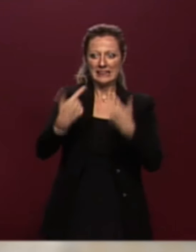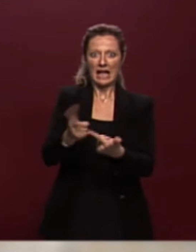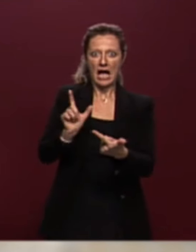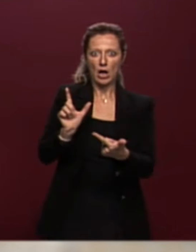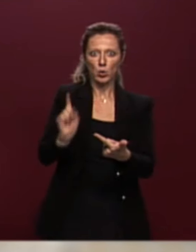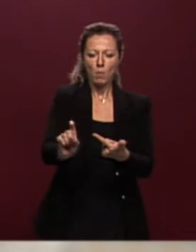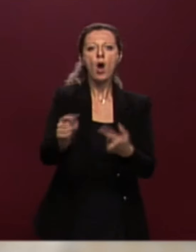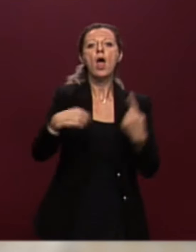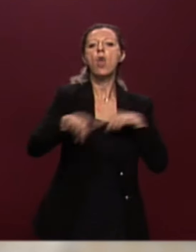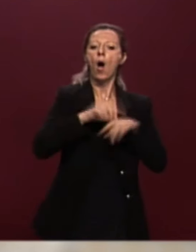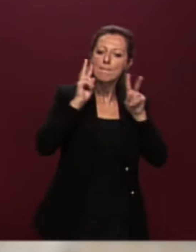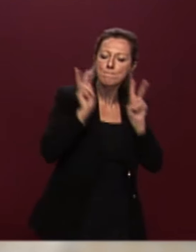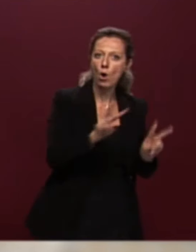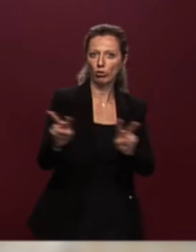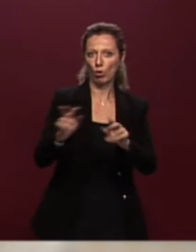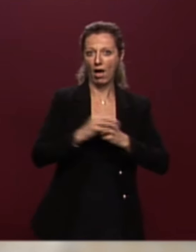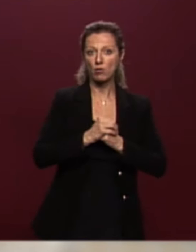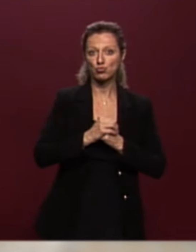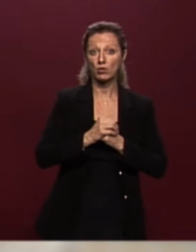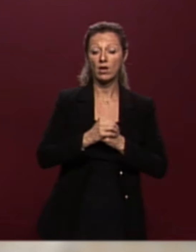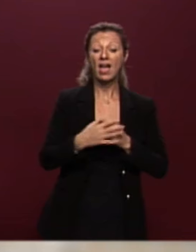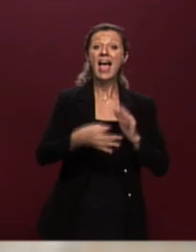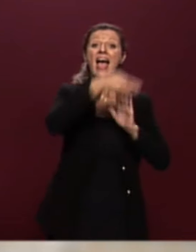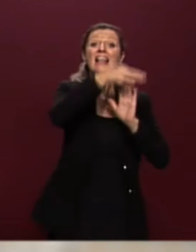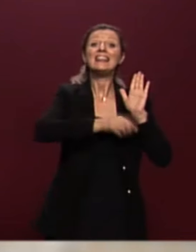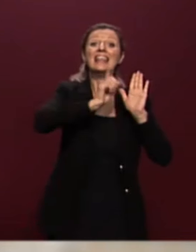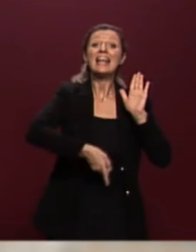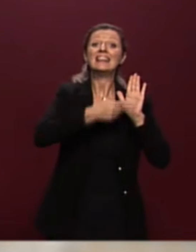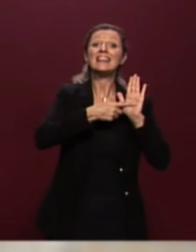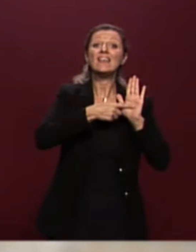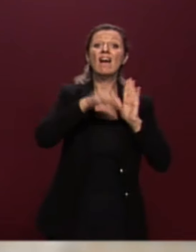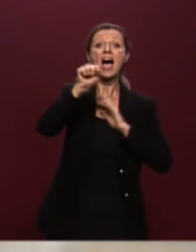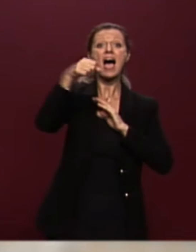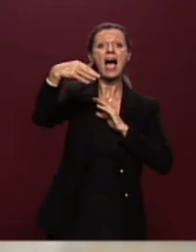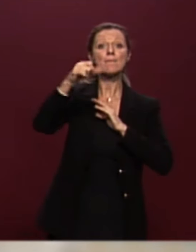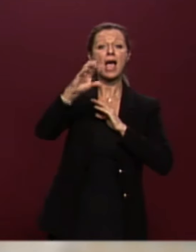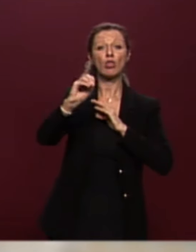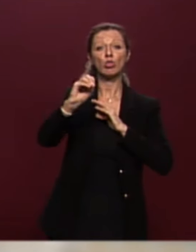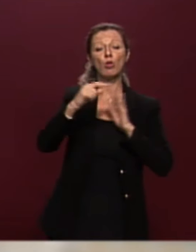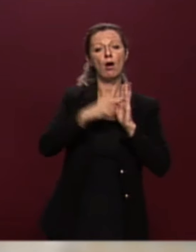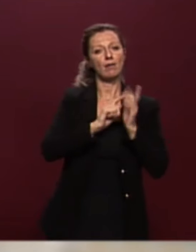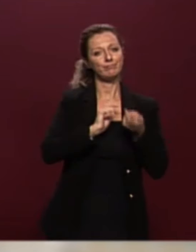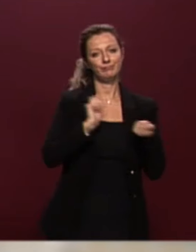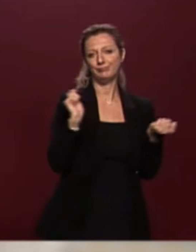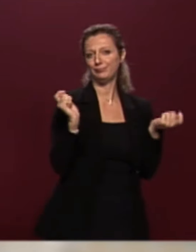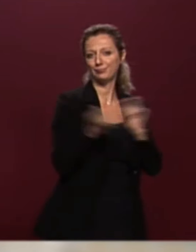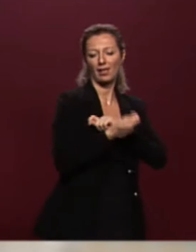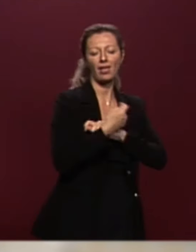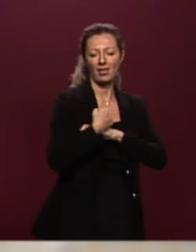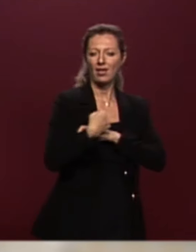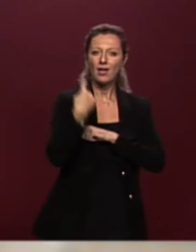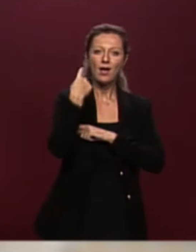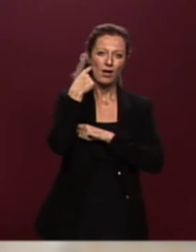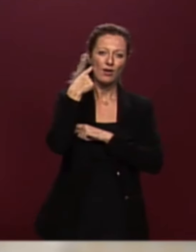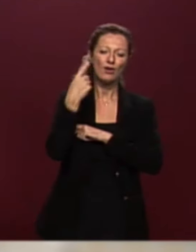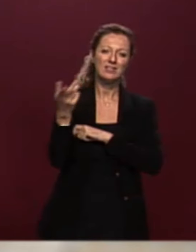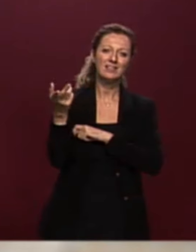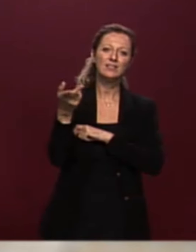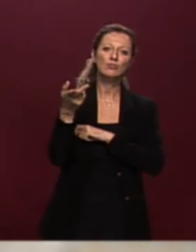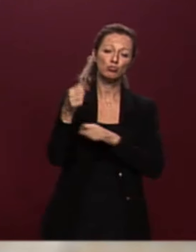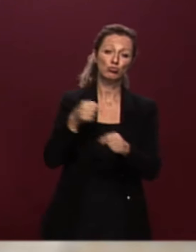Abbiamo profondamente rivisto la direttiva sull'amianto e ho sentito che